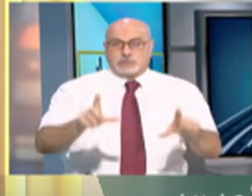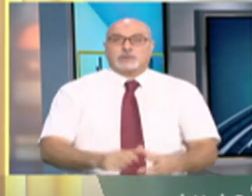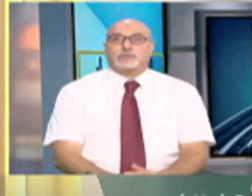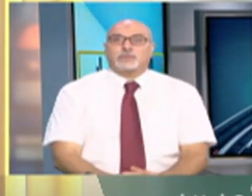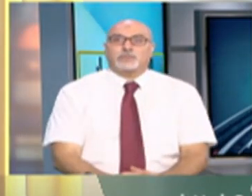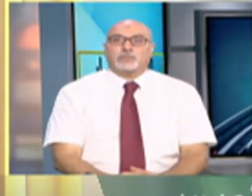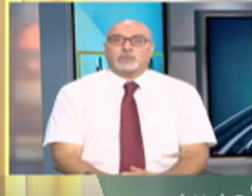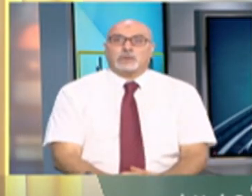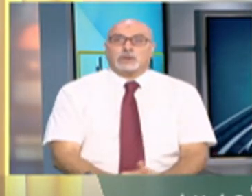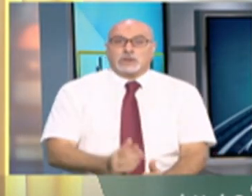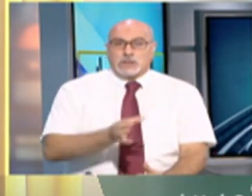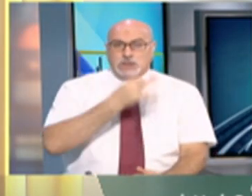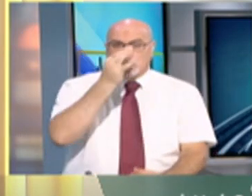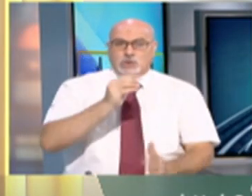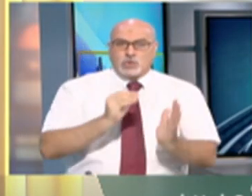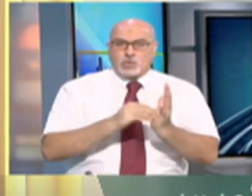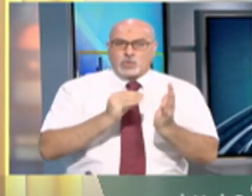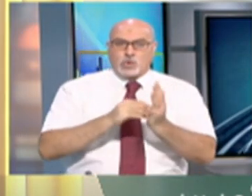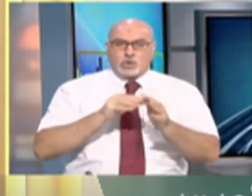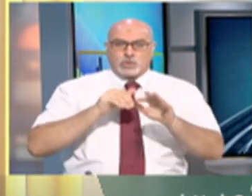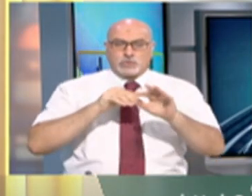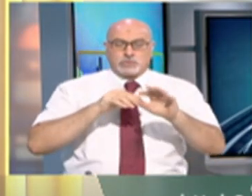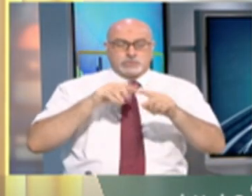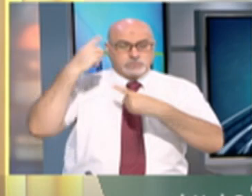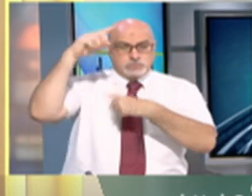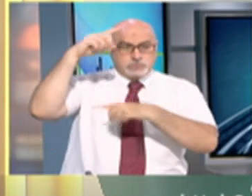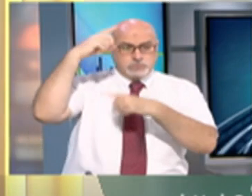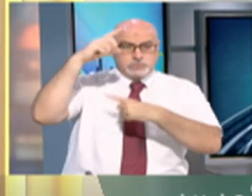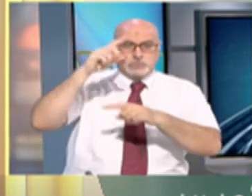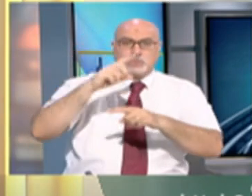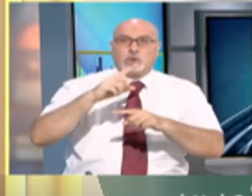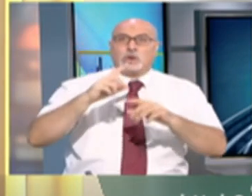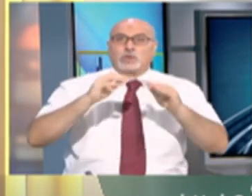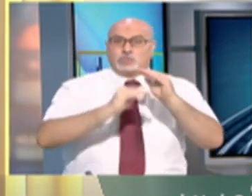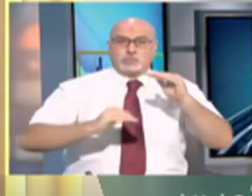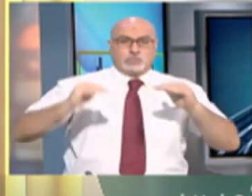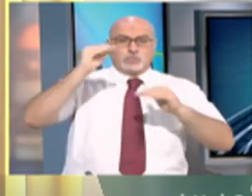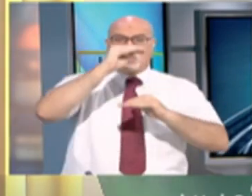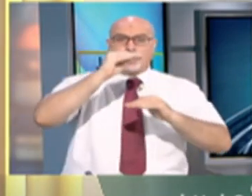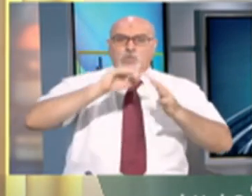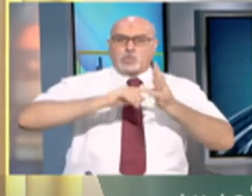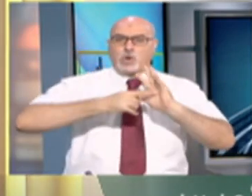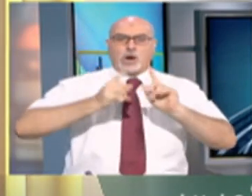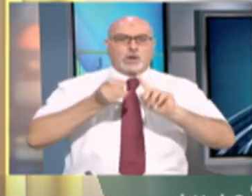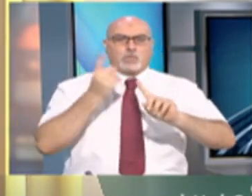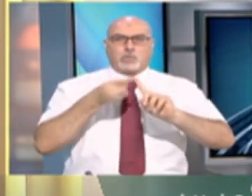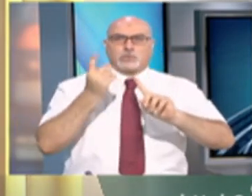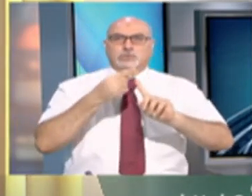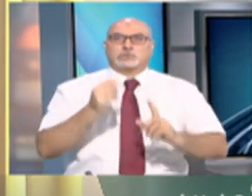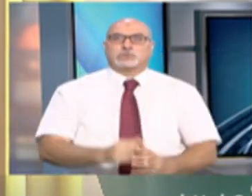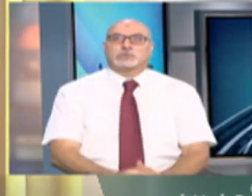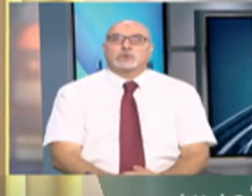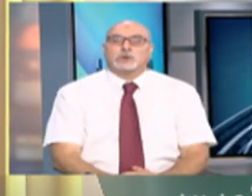تؤكد استمرارية نضالها لإعلاء هذه المبادئ الهامة